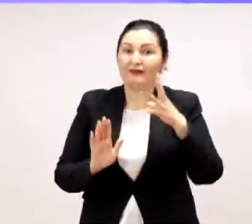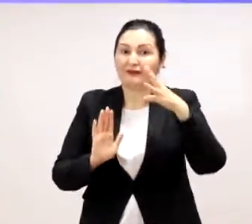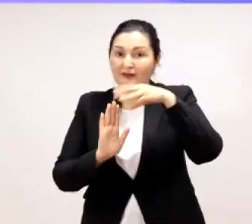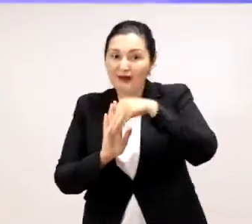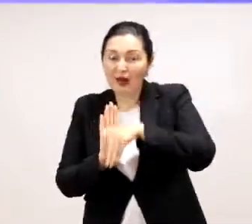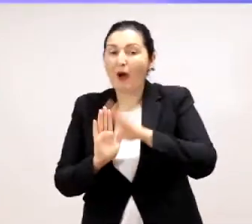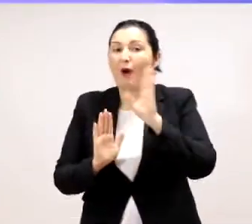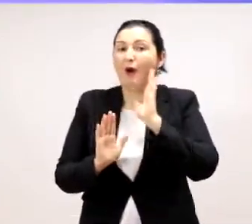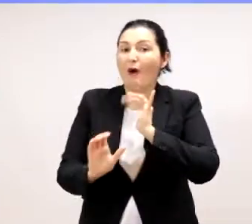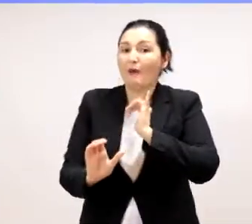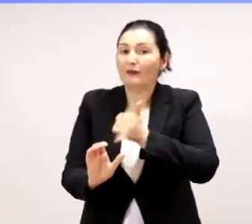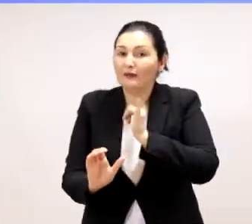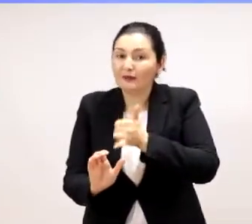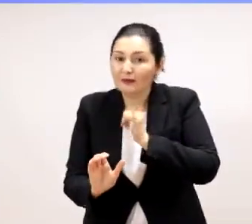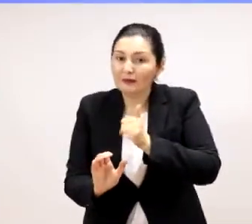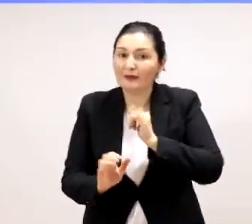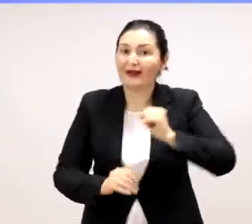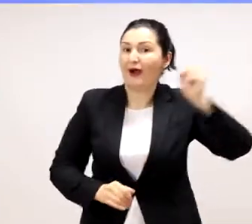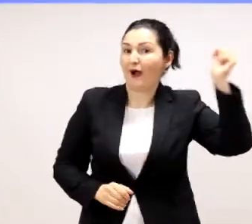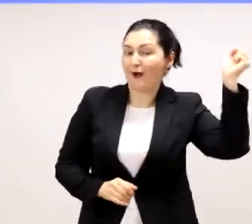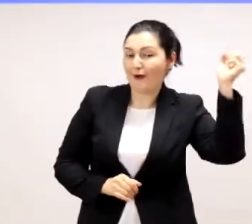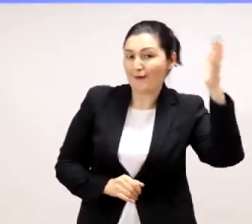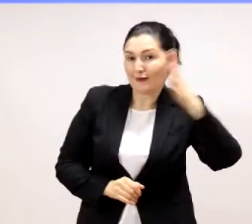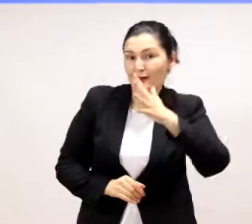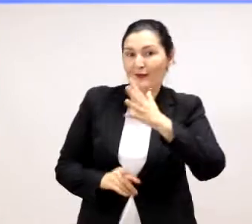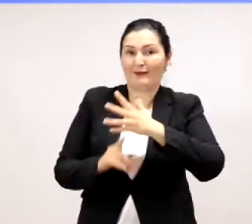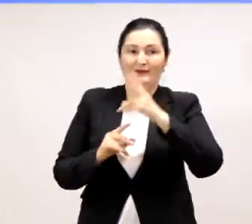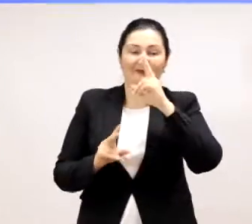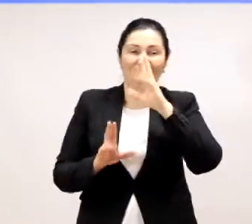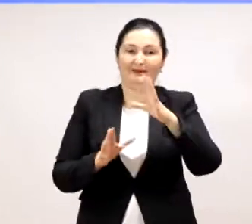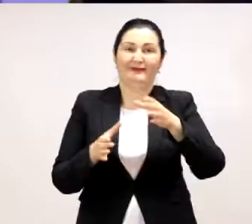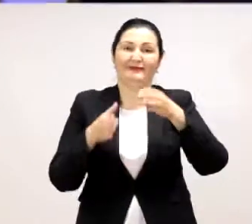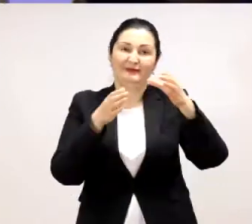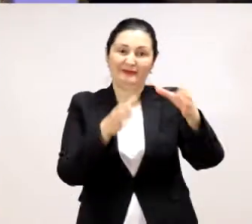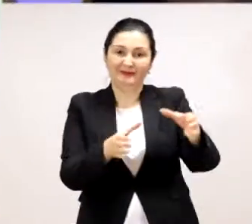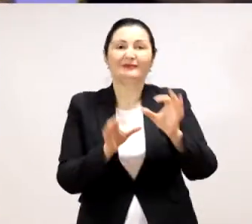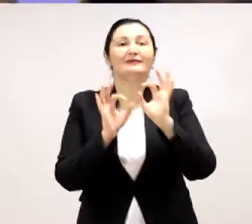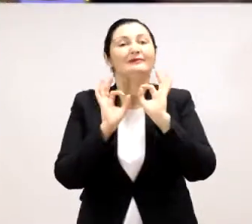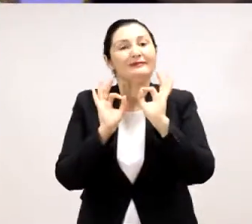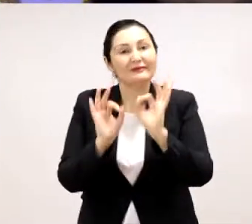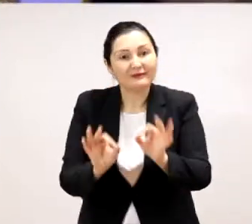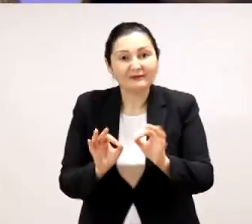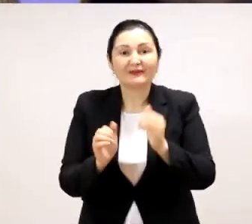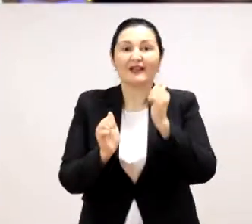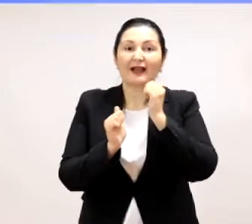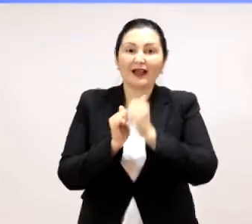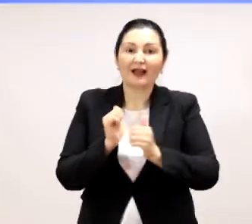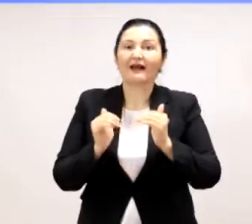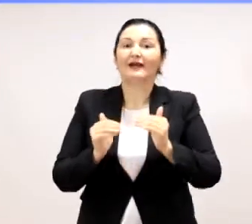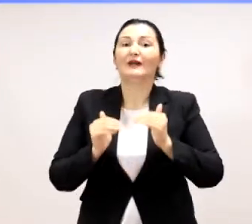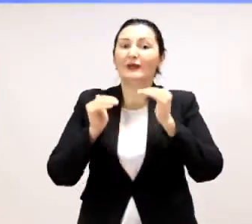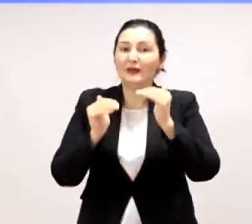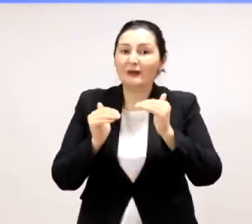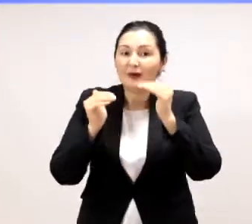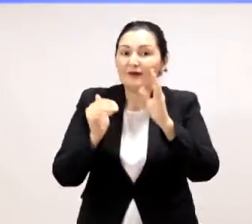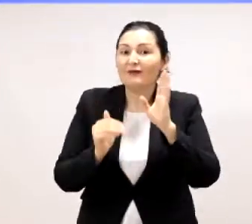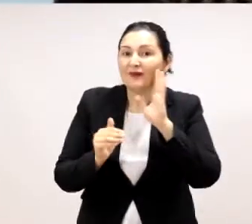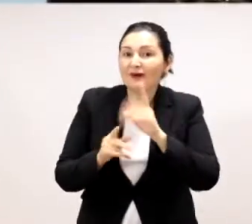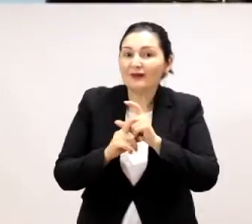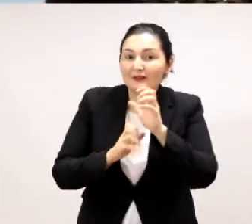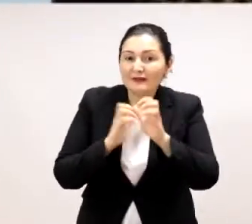آب داده در آفتاب گذاشتن لازم. درست. و روز تا روز آب دادن گل